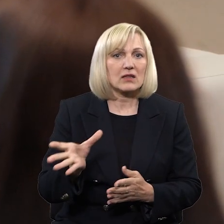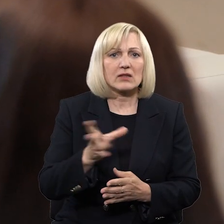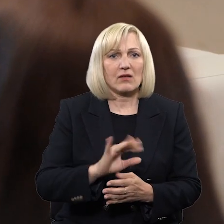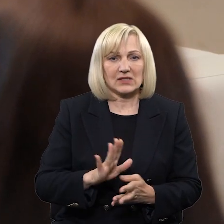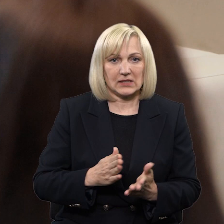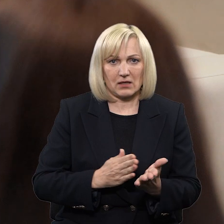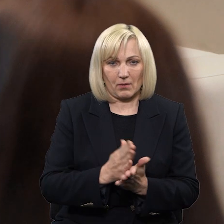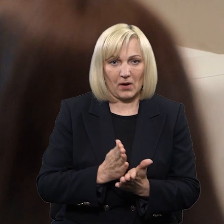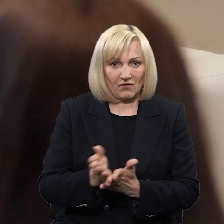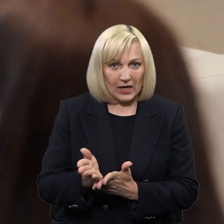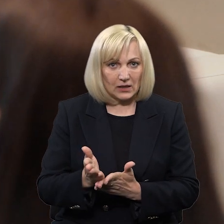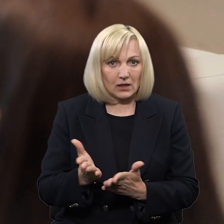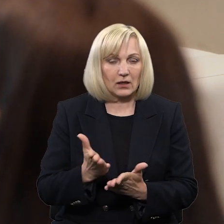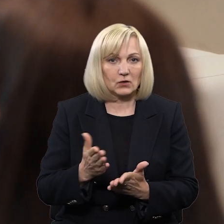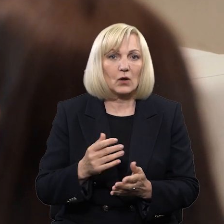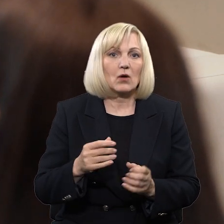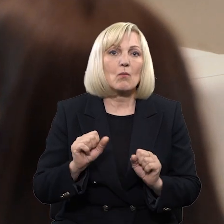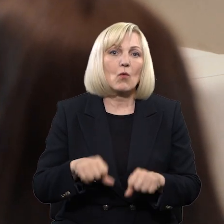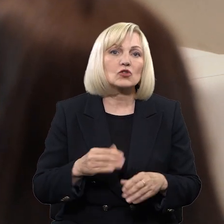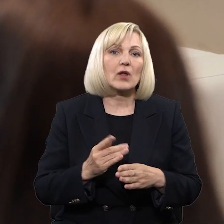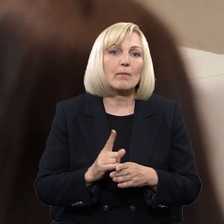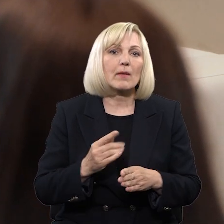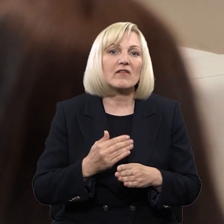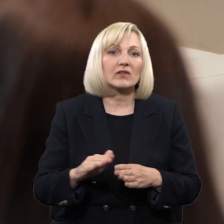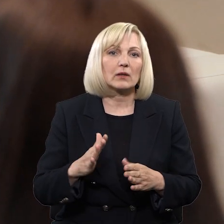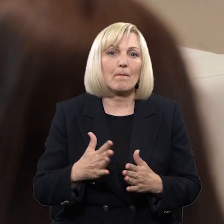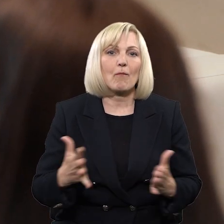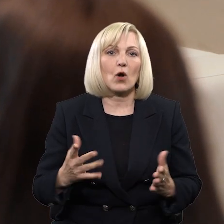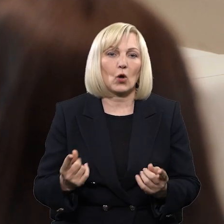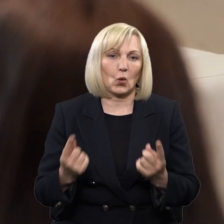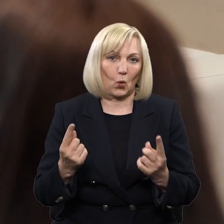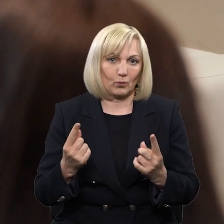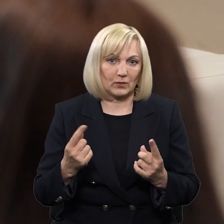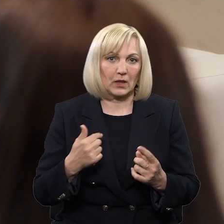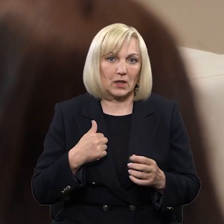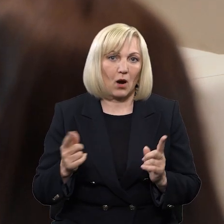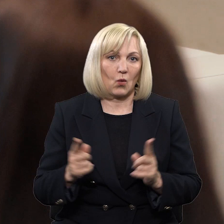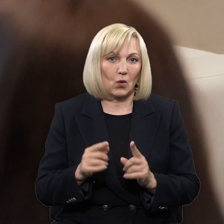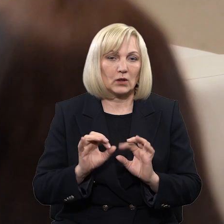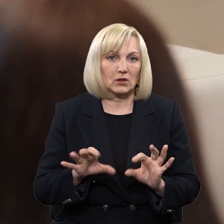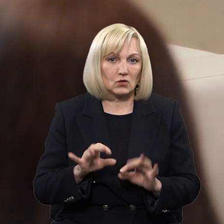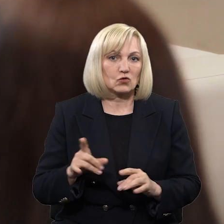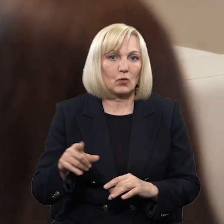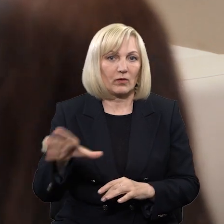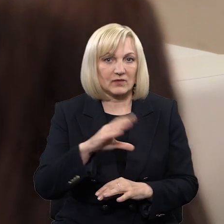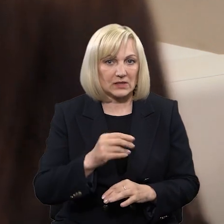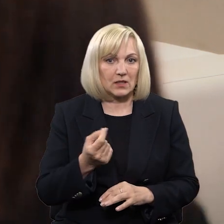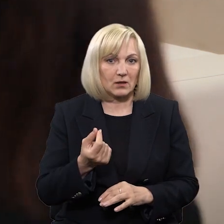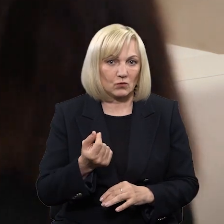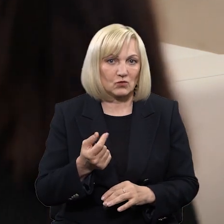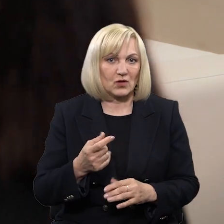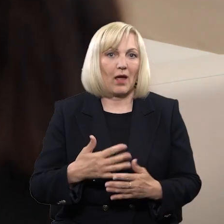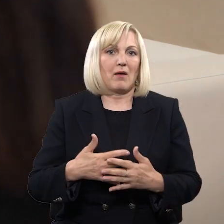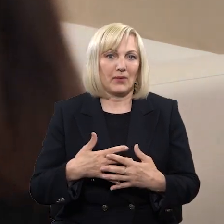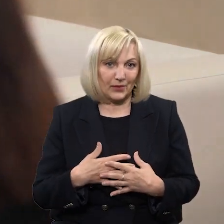Это не все направления Это только те которые можно выделить наиболее крупные про которые я очень коротко расскажу чтобы все-таки все